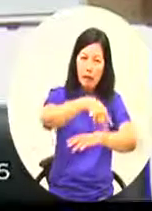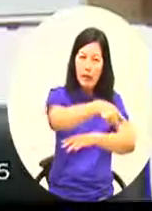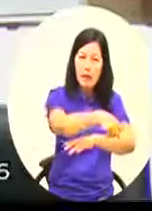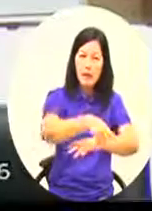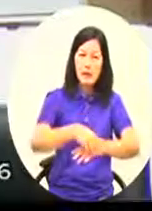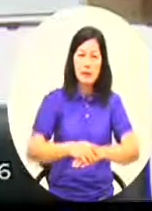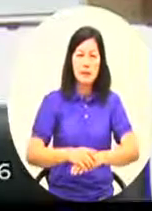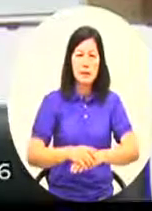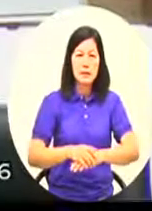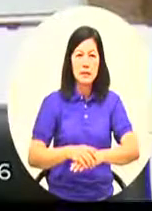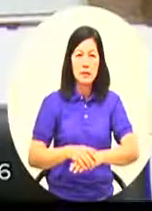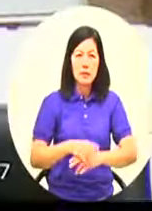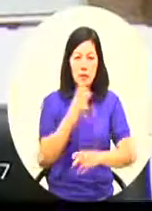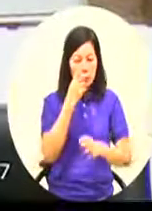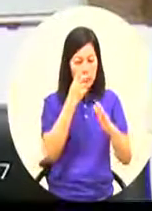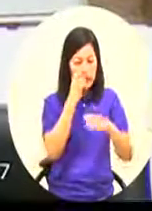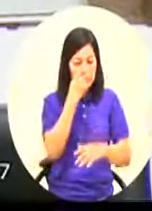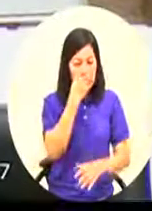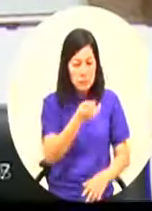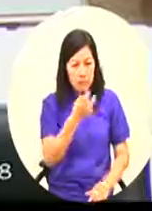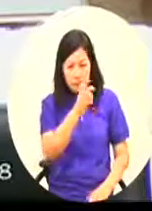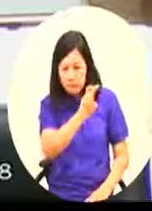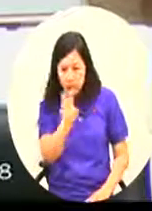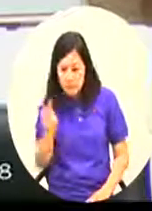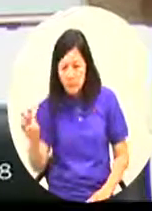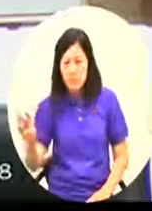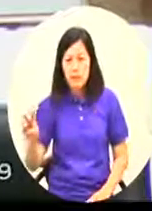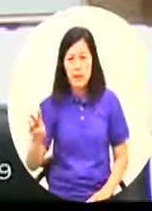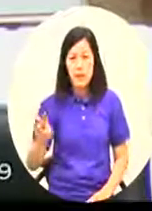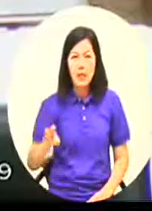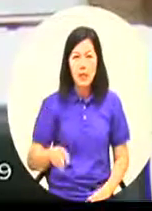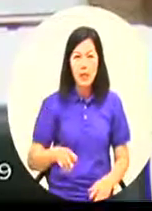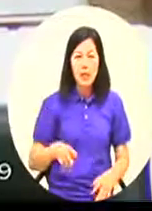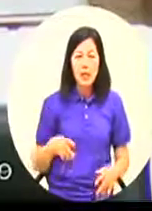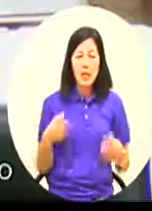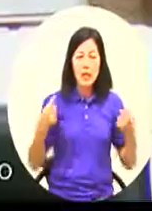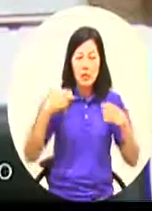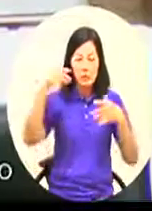乡亲的农路。穿雨鞋，穿雨衣，